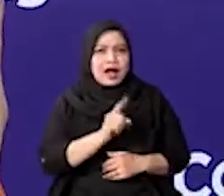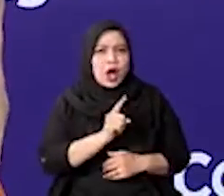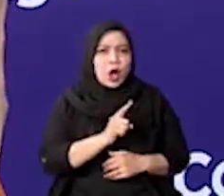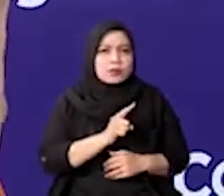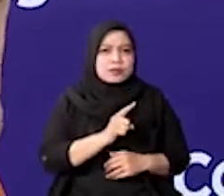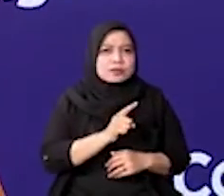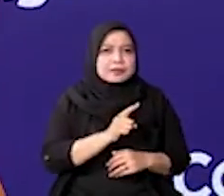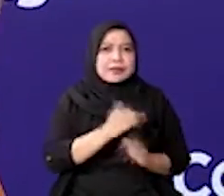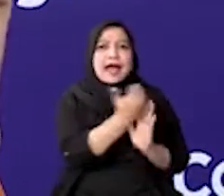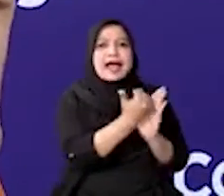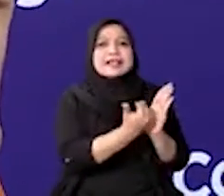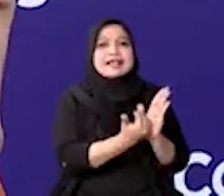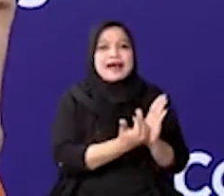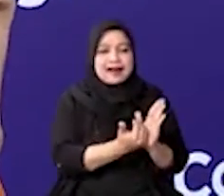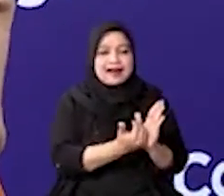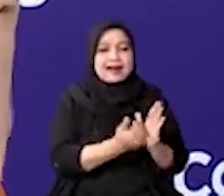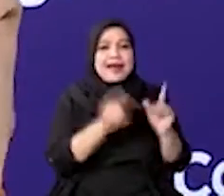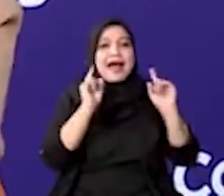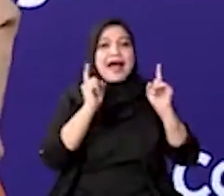covid-19